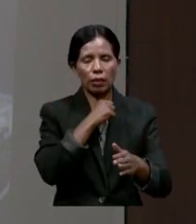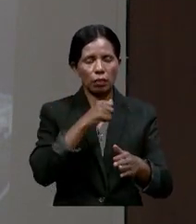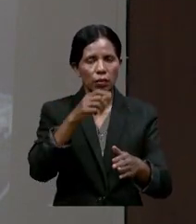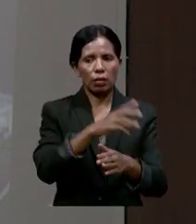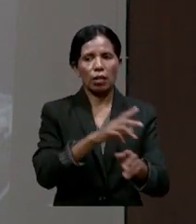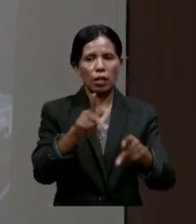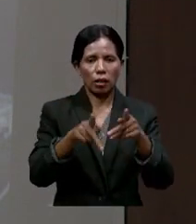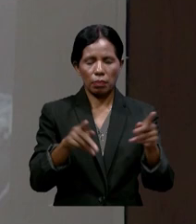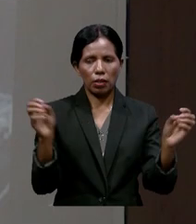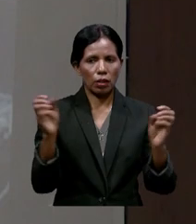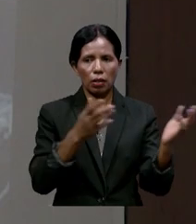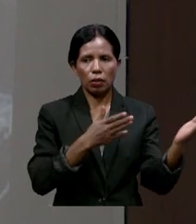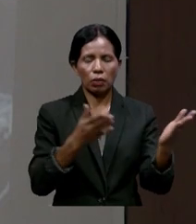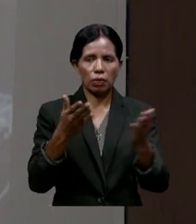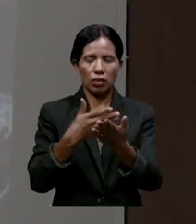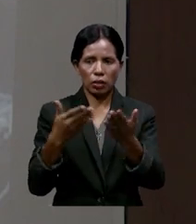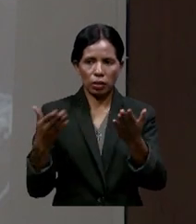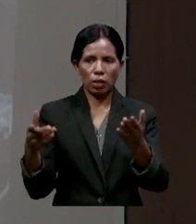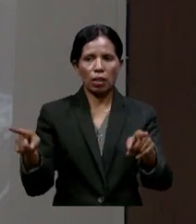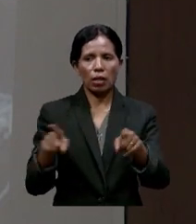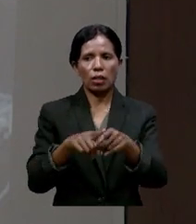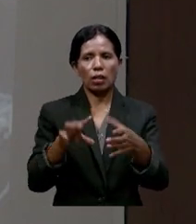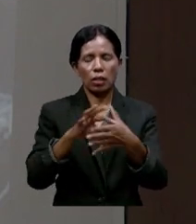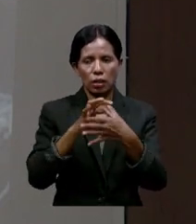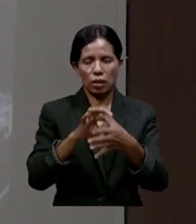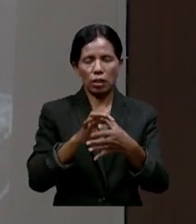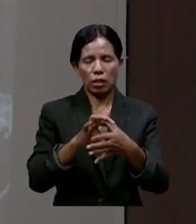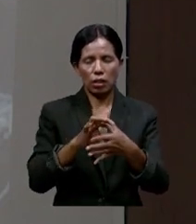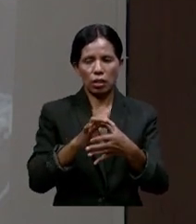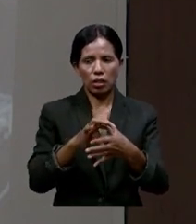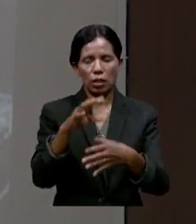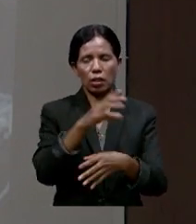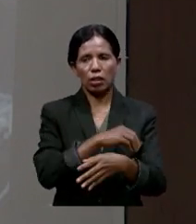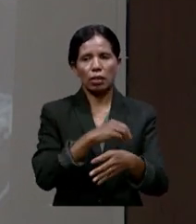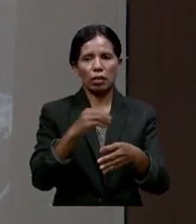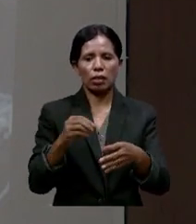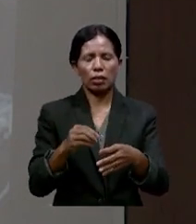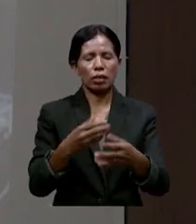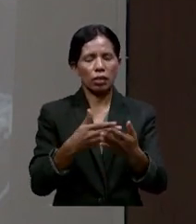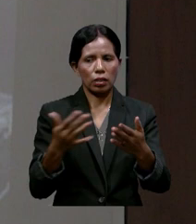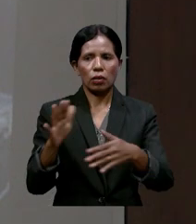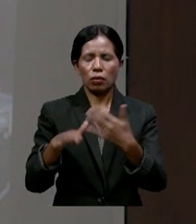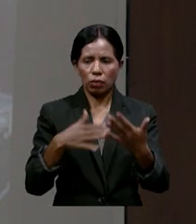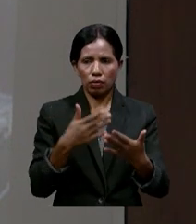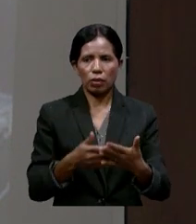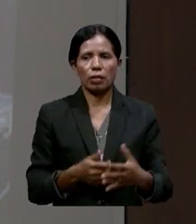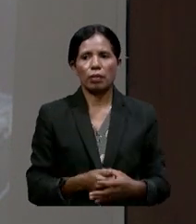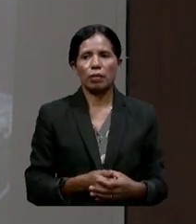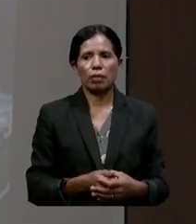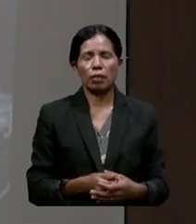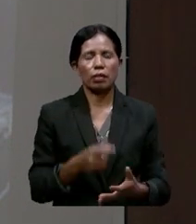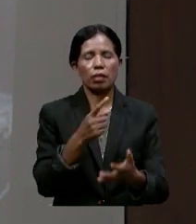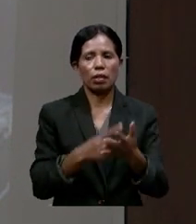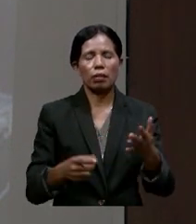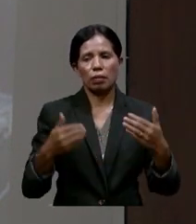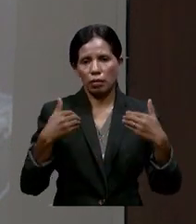importadori serne la koi hatama sasang hane sanang, aifuang, modotahang, buat sir seluk, sere mak bele